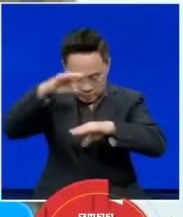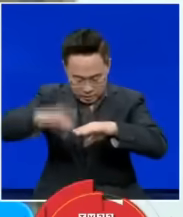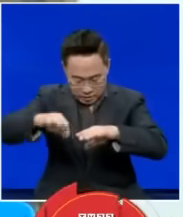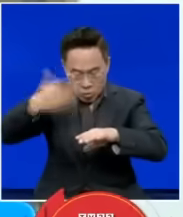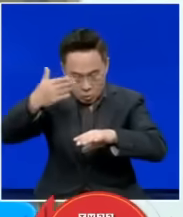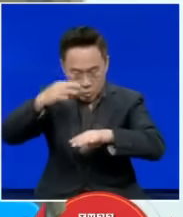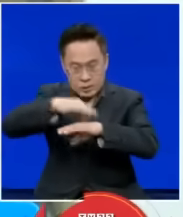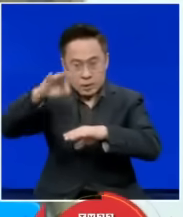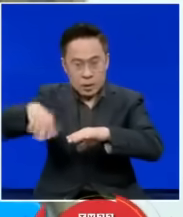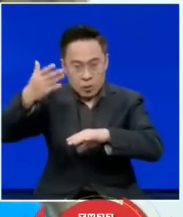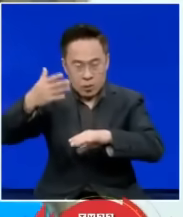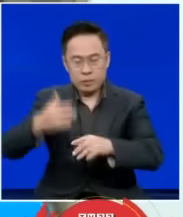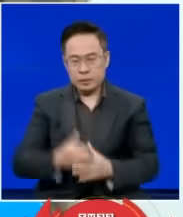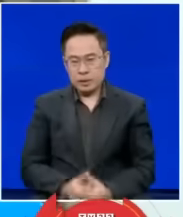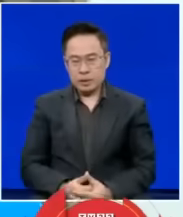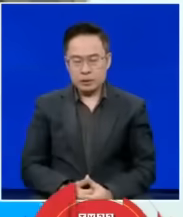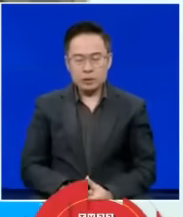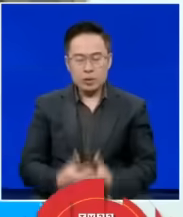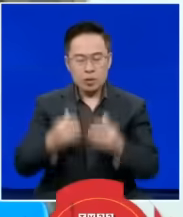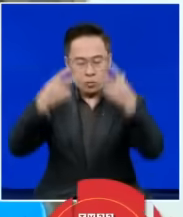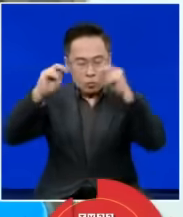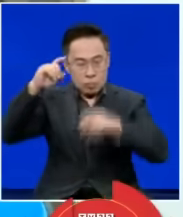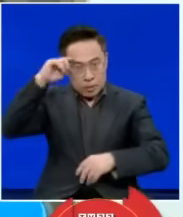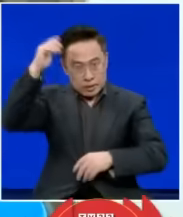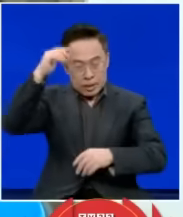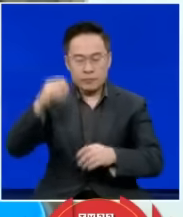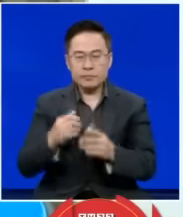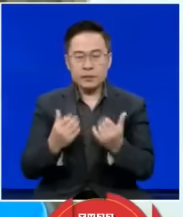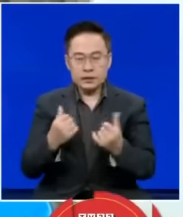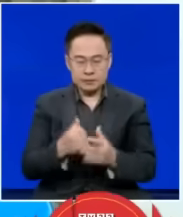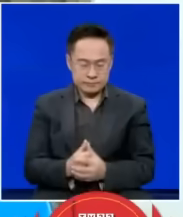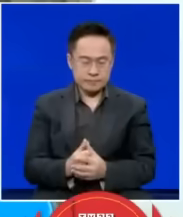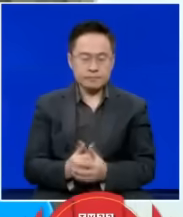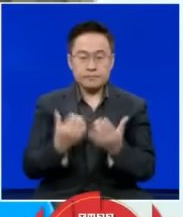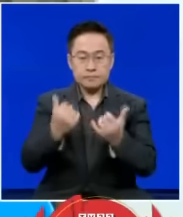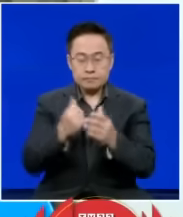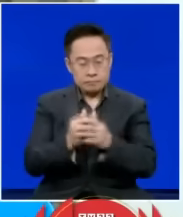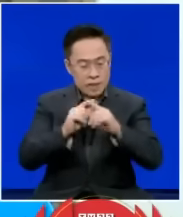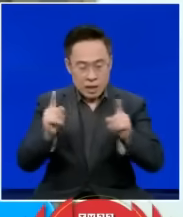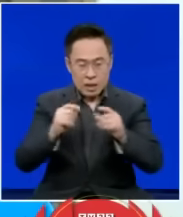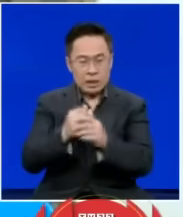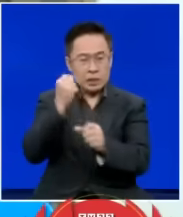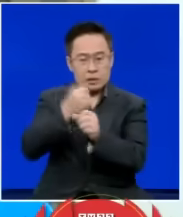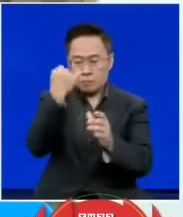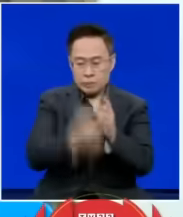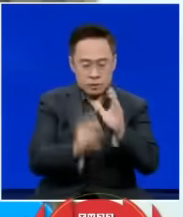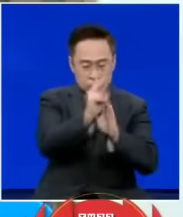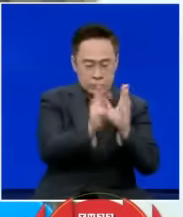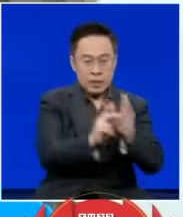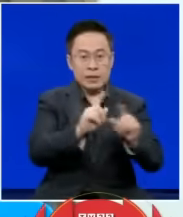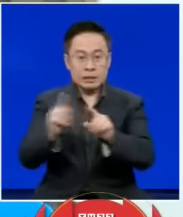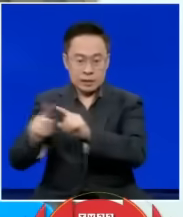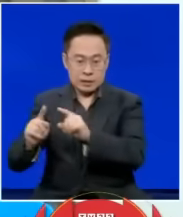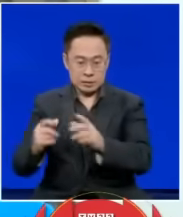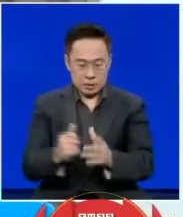ตรีต่อศักดิ์สุขวิมลทั้งเรื่องของบิ๊กโจ๊กแต่อีกคำสั่งที่ออกมาเมื่อวานนี้ คนละคดีคนละเรื่องกันส่วน